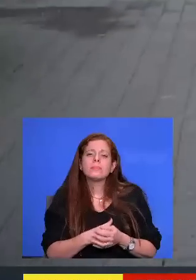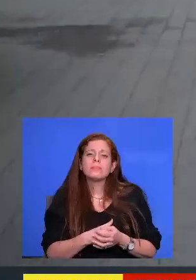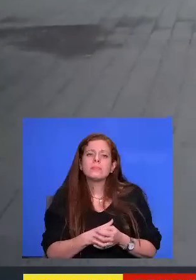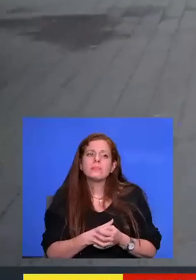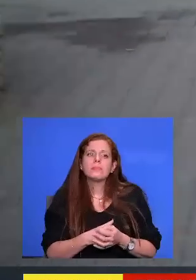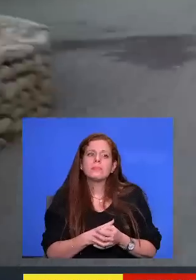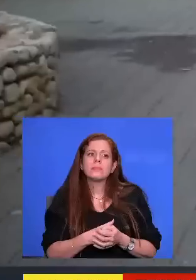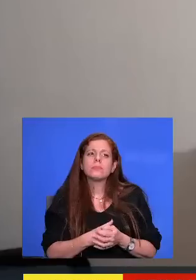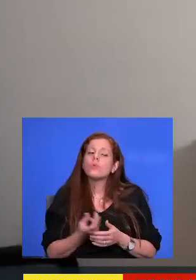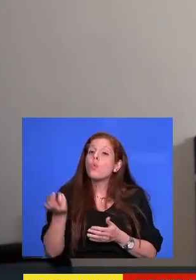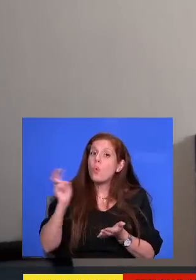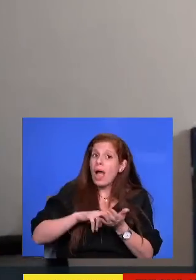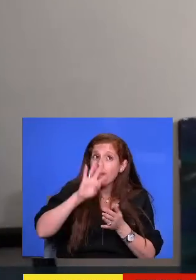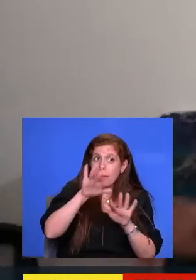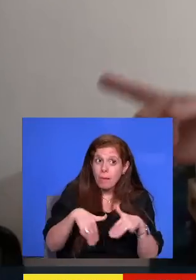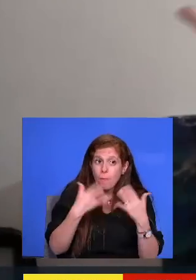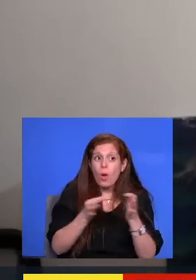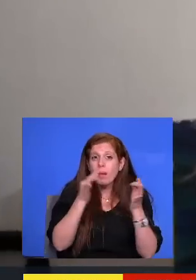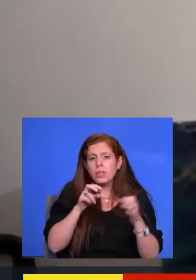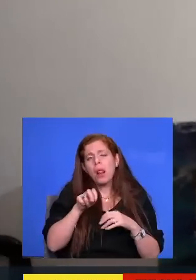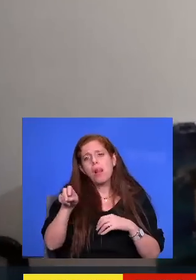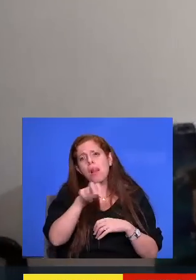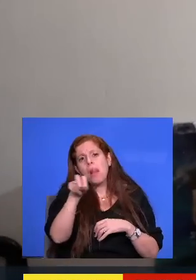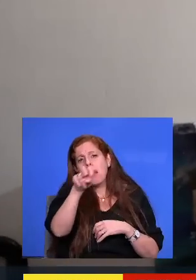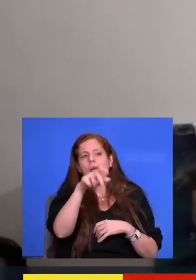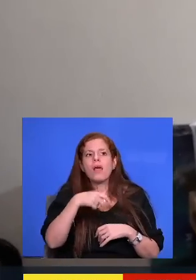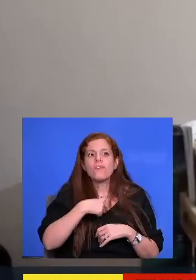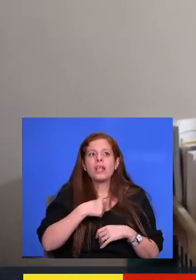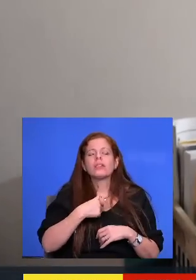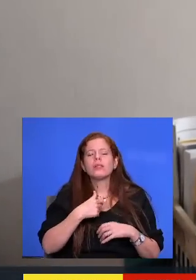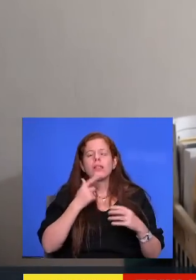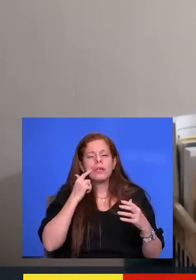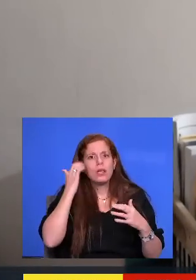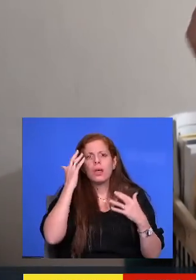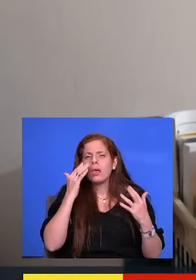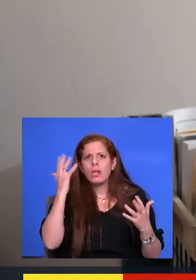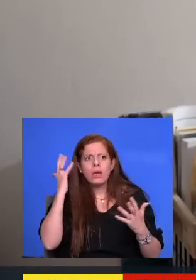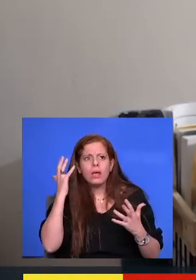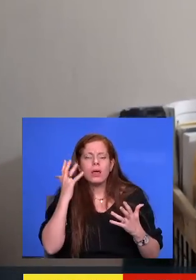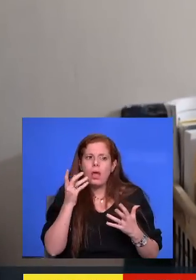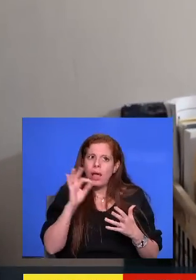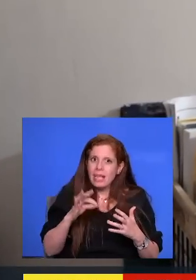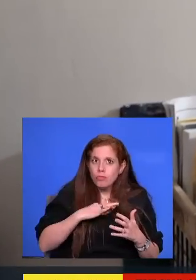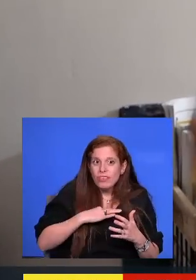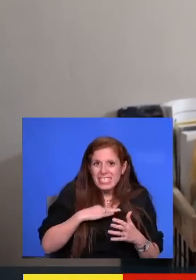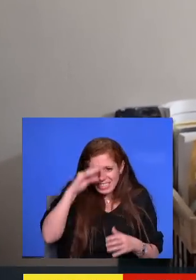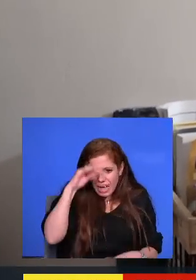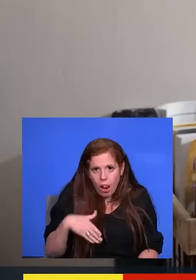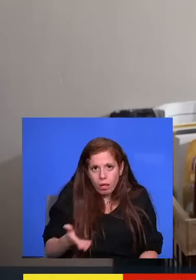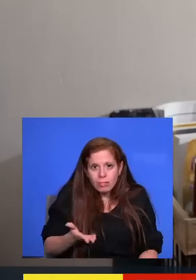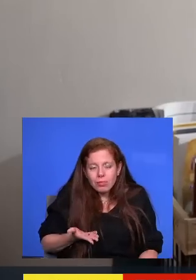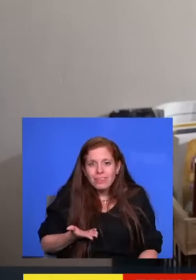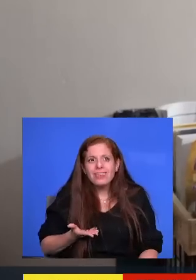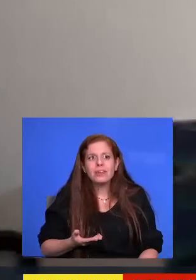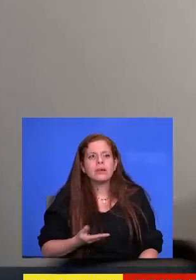הוא קם בארבע בבוקר, מתחיל לעשות הליכה. ואני אוכלת סרטים. עדיין, בשבילי זה עדיין ילד.